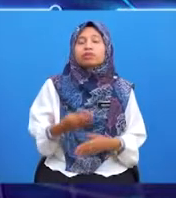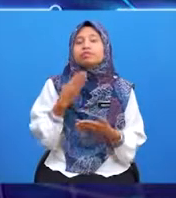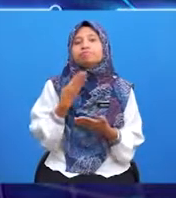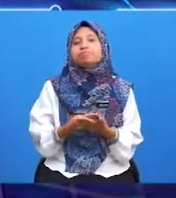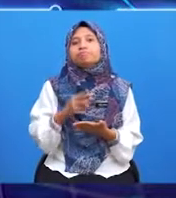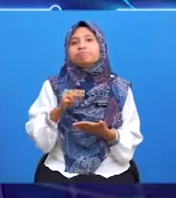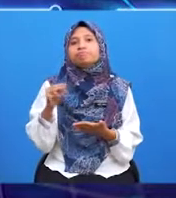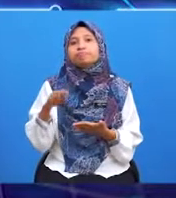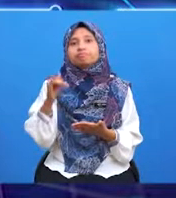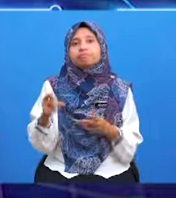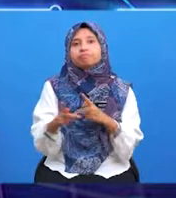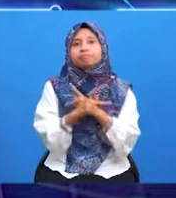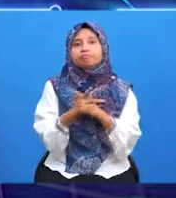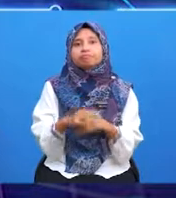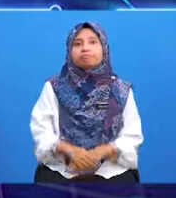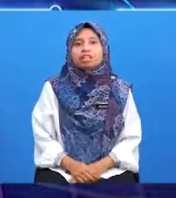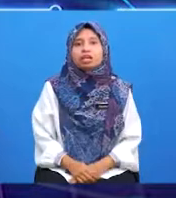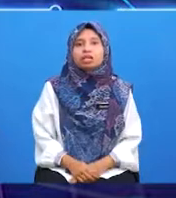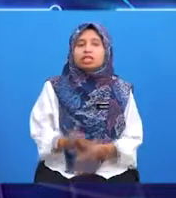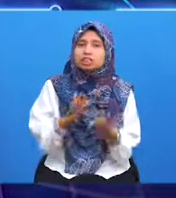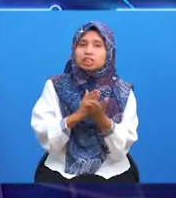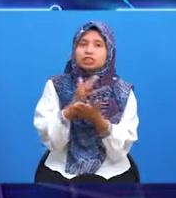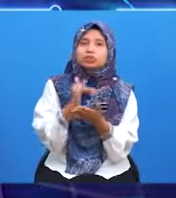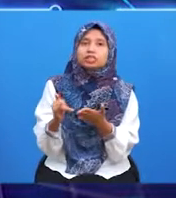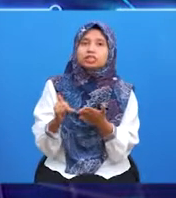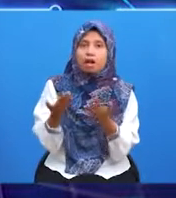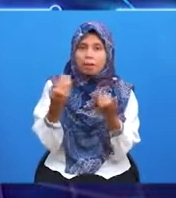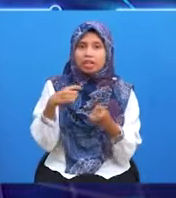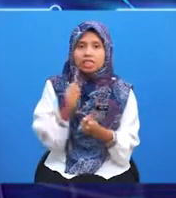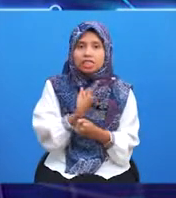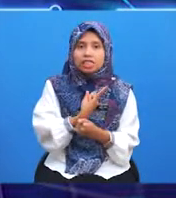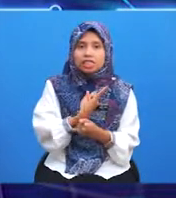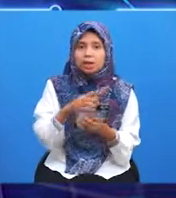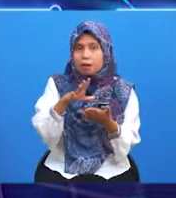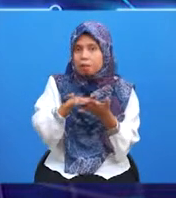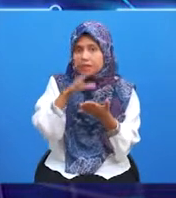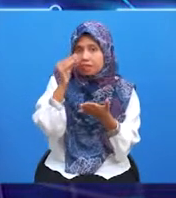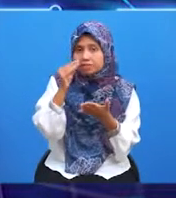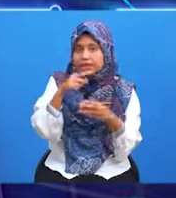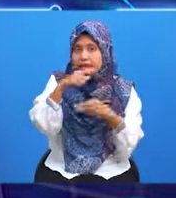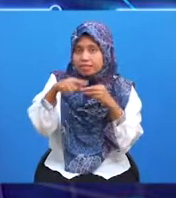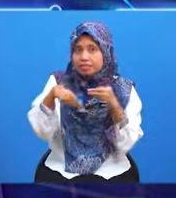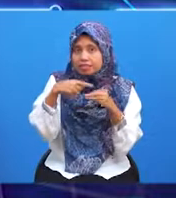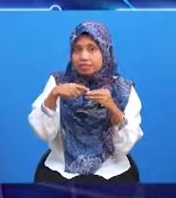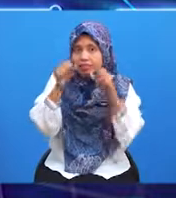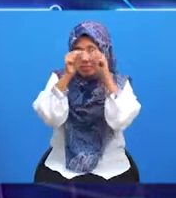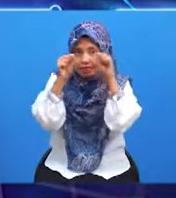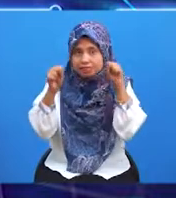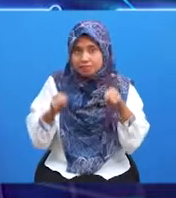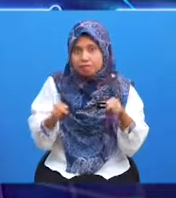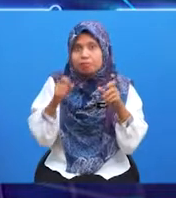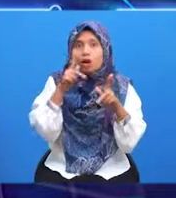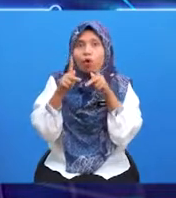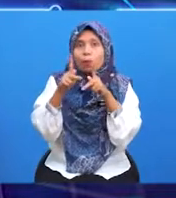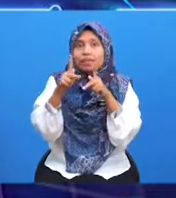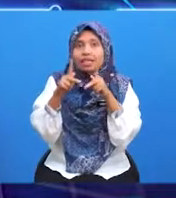Baiklah murid-murid yang dikasihi, seterusnya mari kita mempelajari tentang sistem